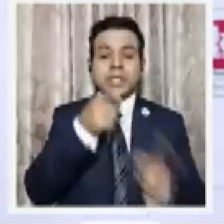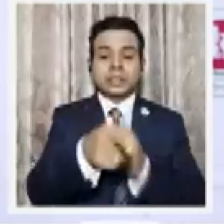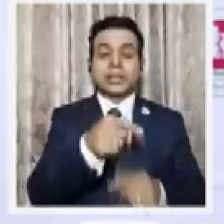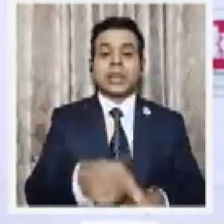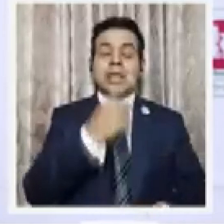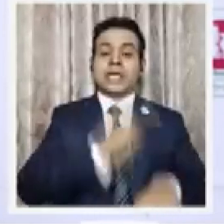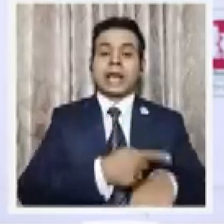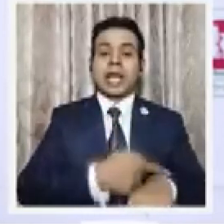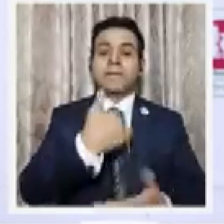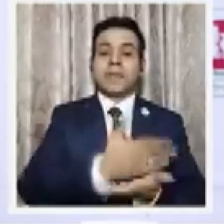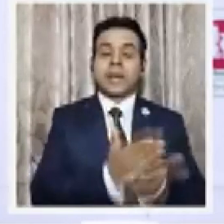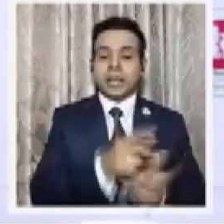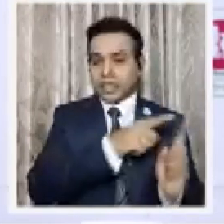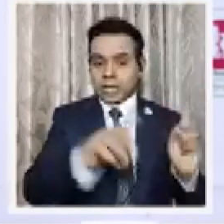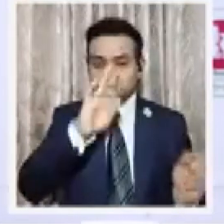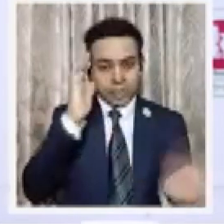4 জন।